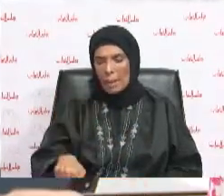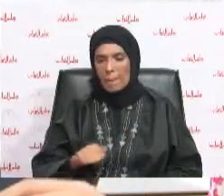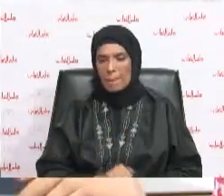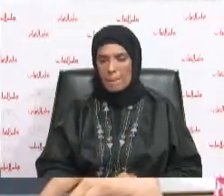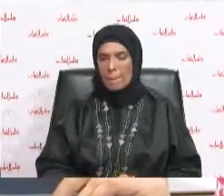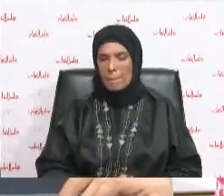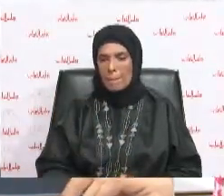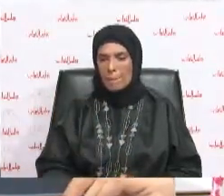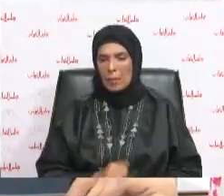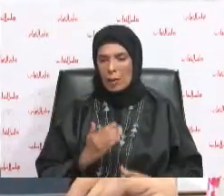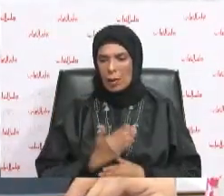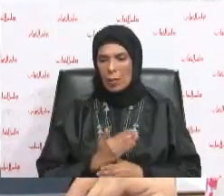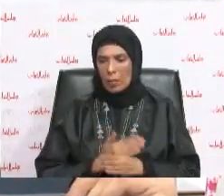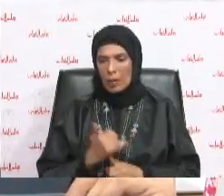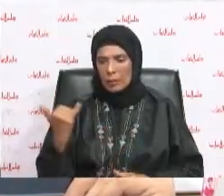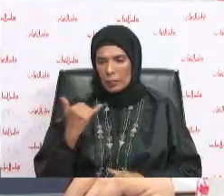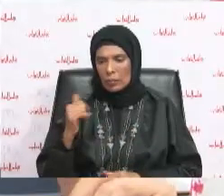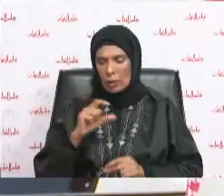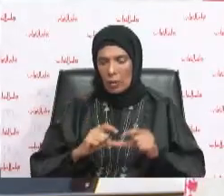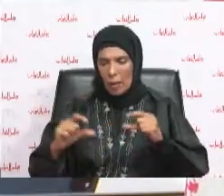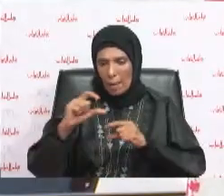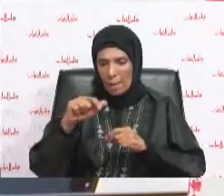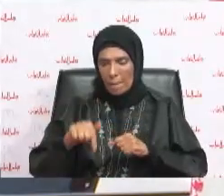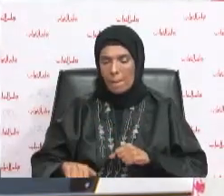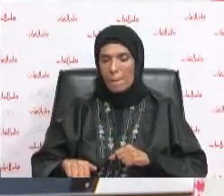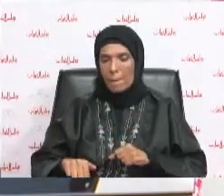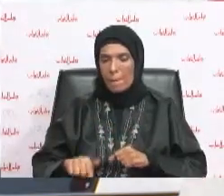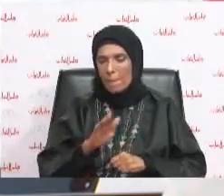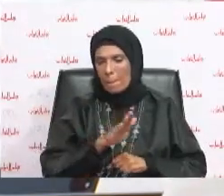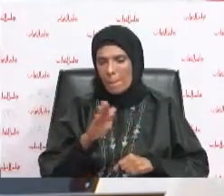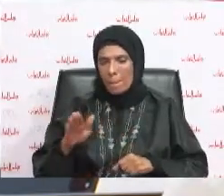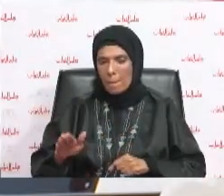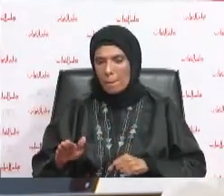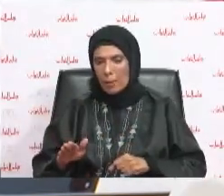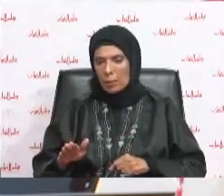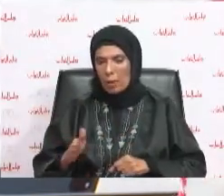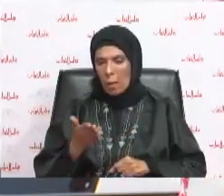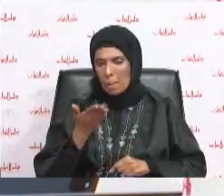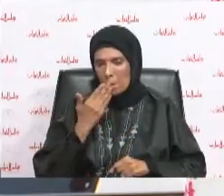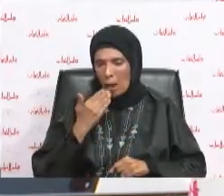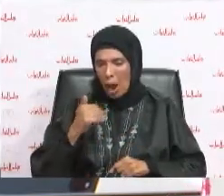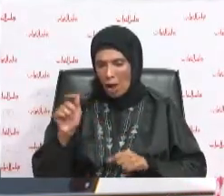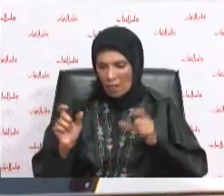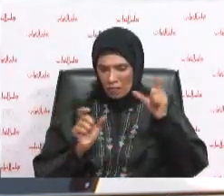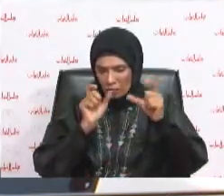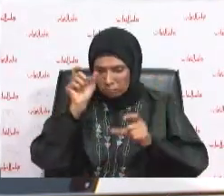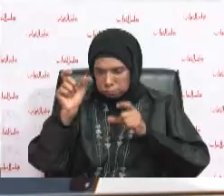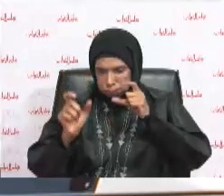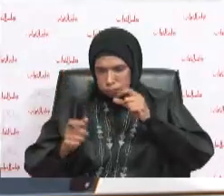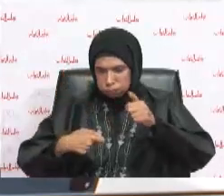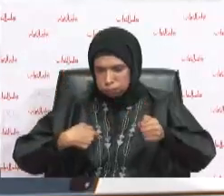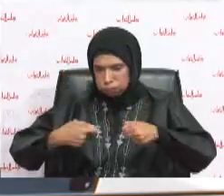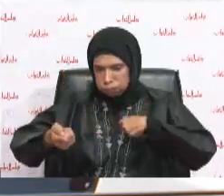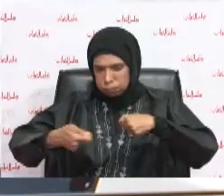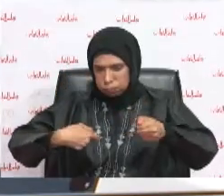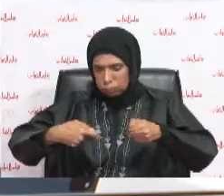2022. أحد أو أبرز الأسباب لهذه التضخمات التي تحدث بين الفينة والأخرى ضعف الرقابة على الأسواق كما ذكرت اللجنة، قلة